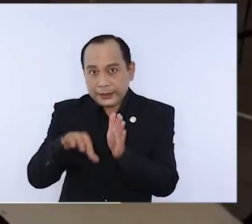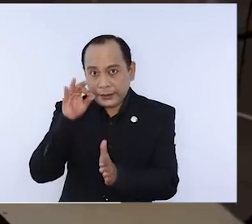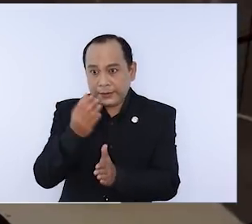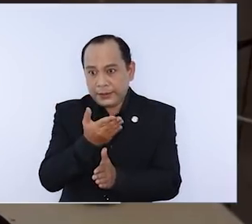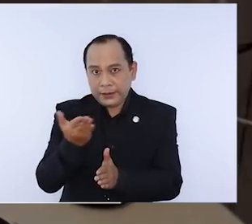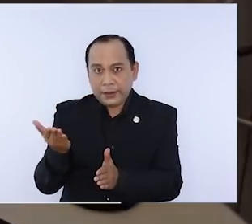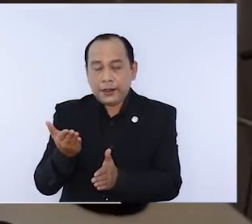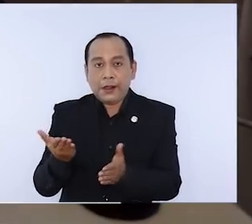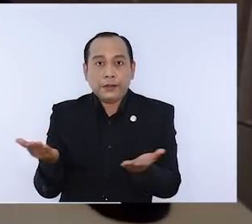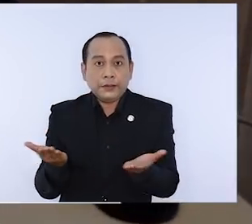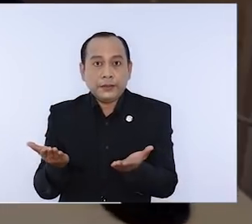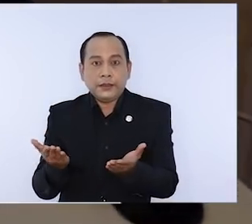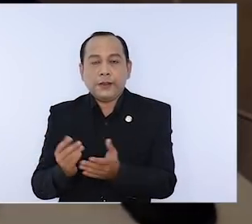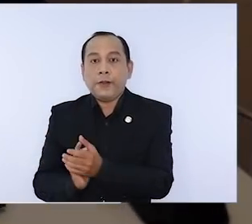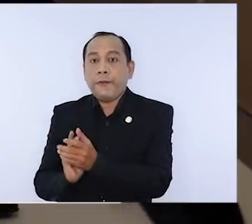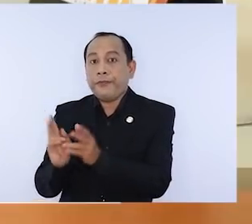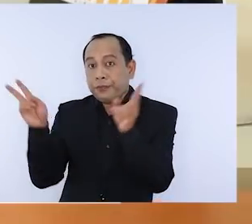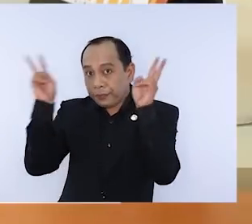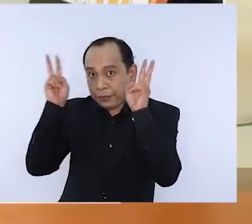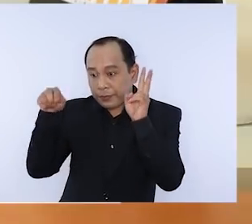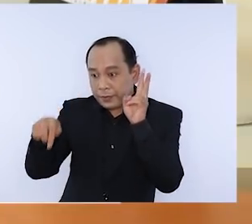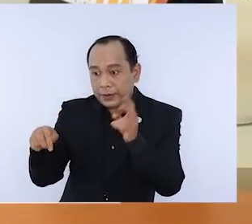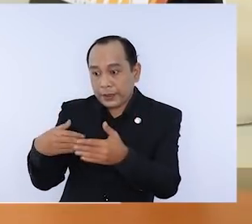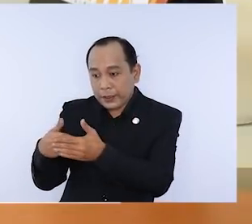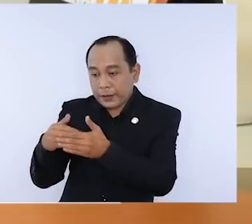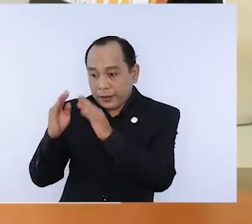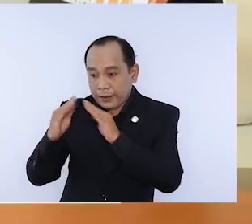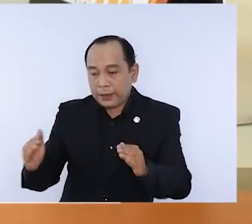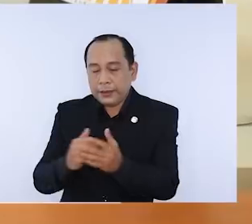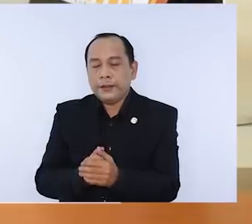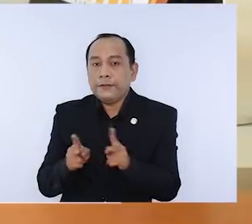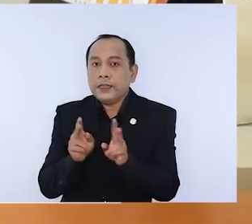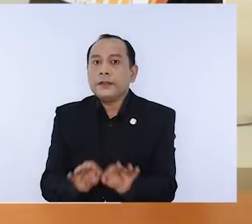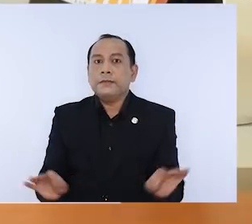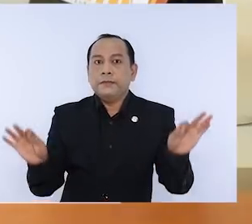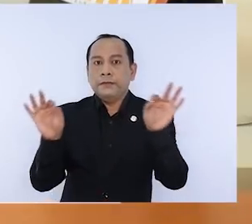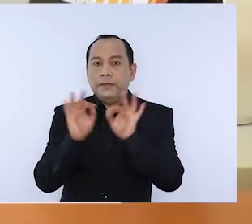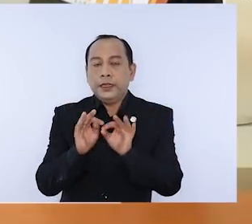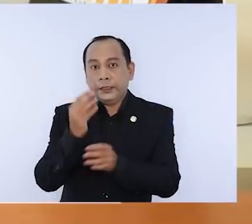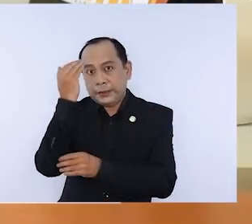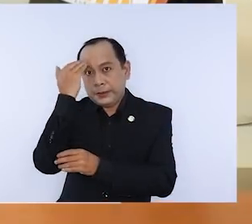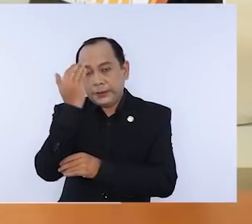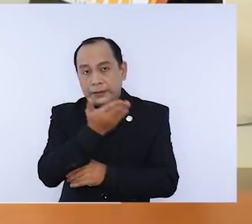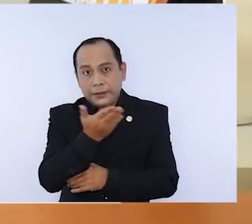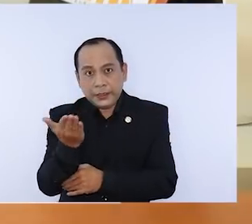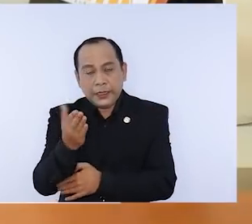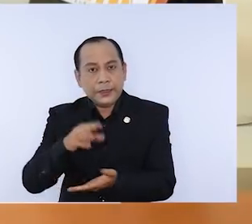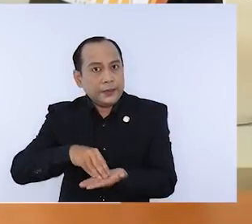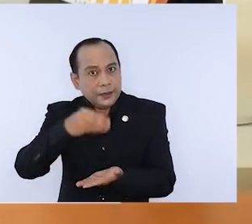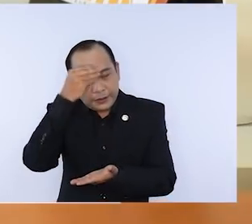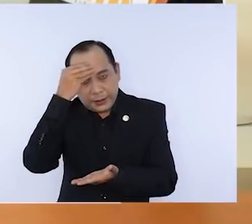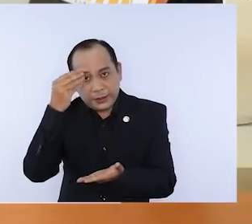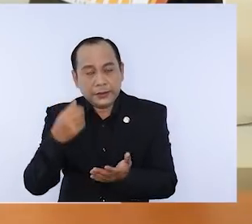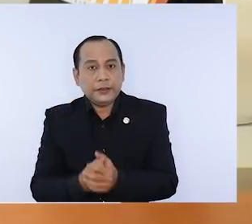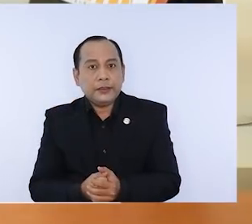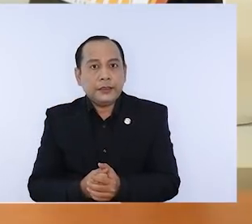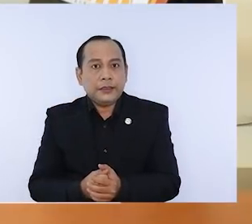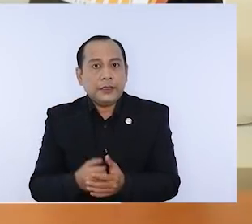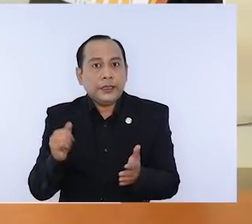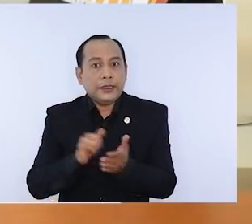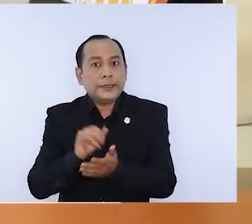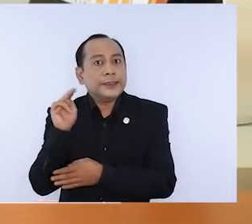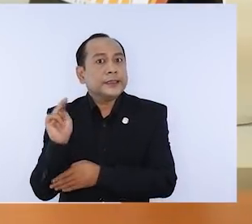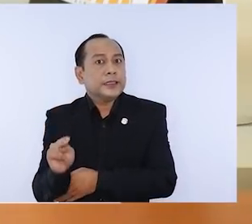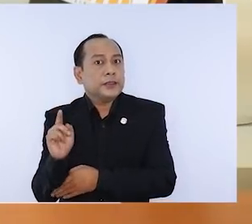din natin sa ating gulayan sa bakuran. Napakahalaga po ng mga kaalamang ating natutuhan na ang